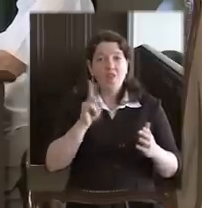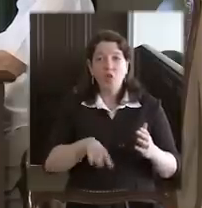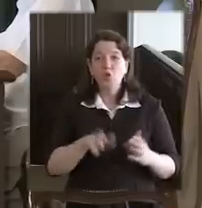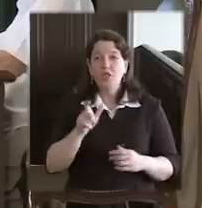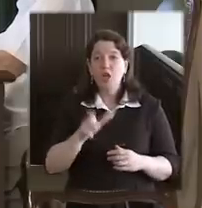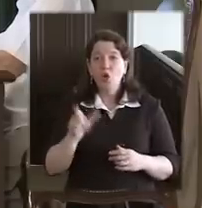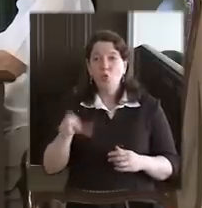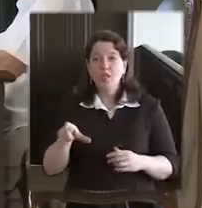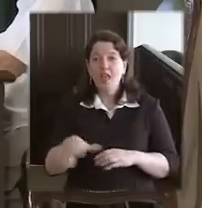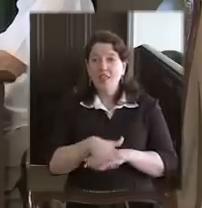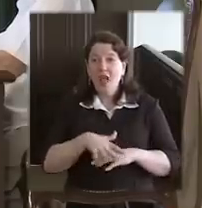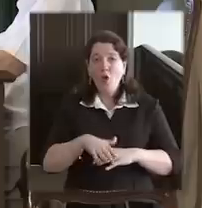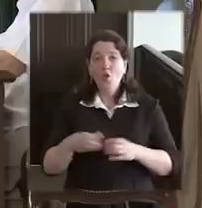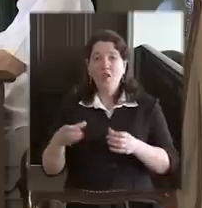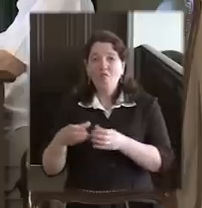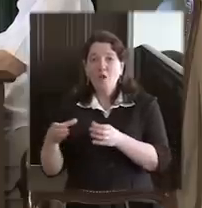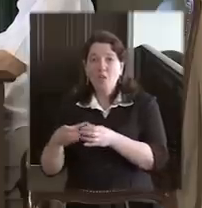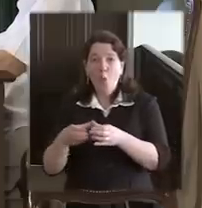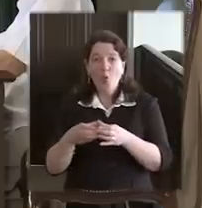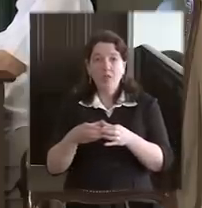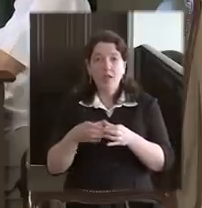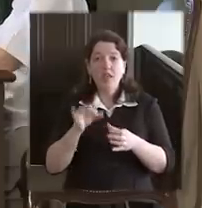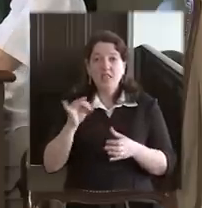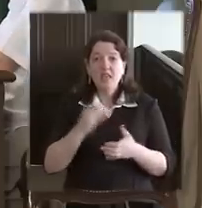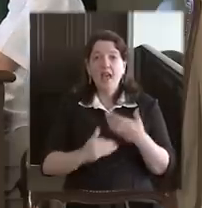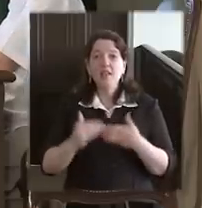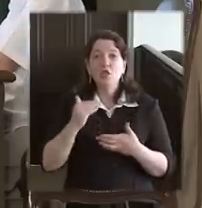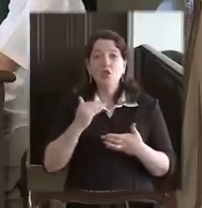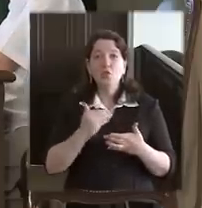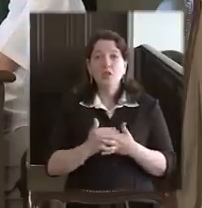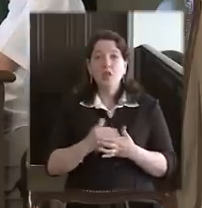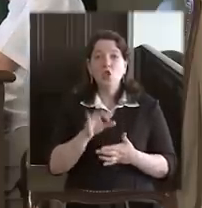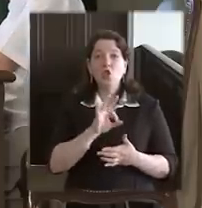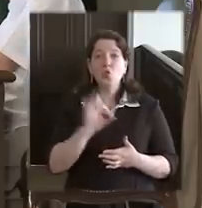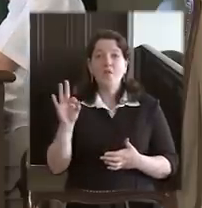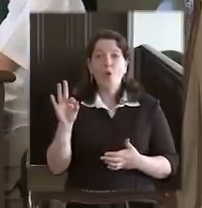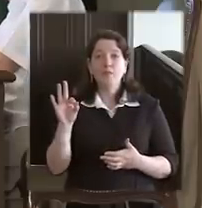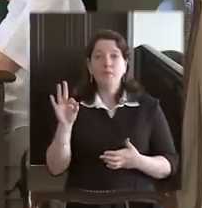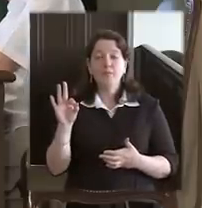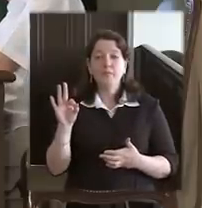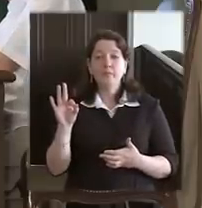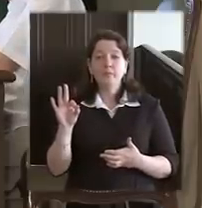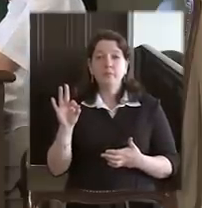нерелигиозных народов и племен. Результат нулевой.